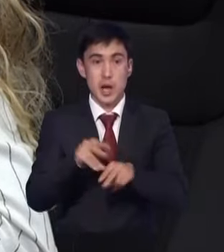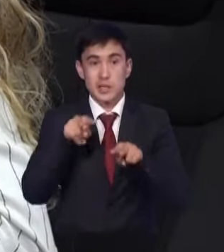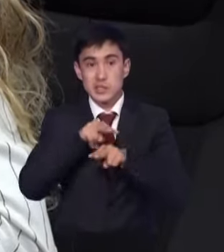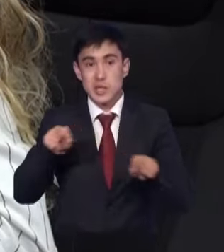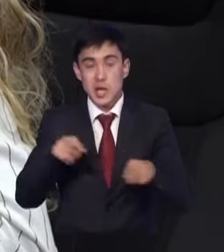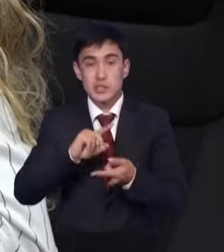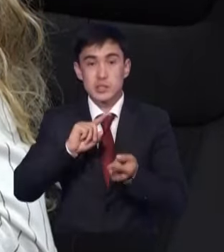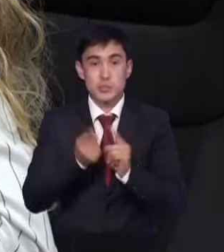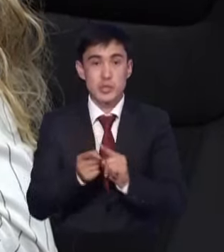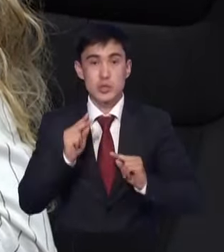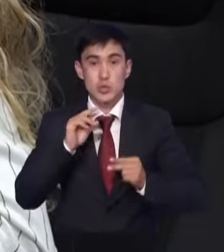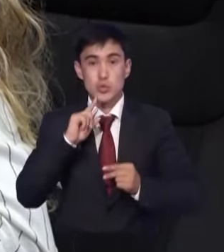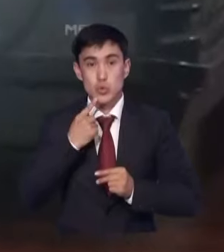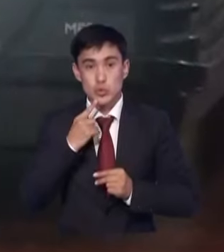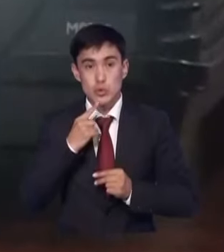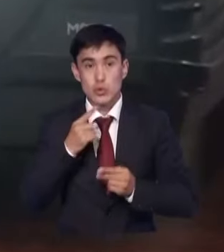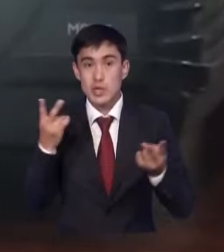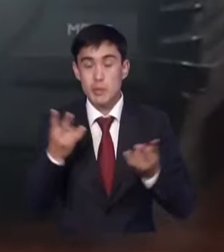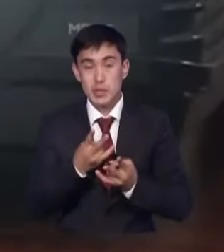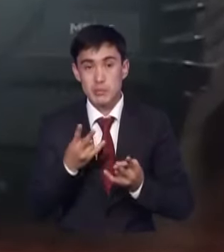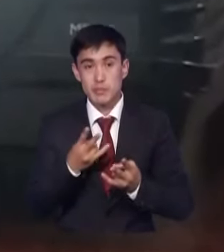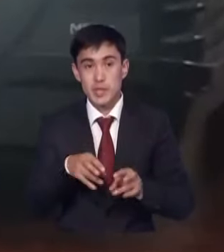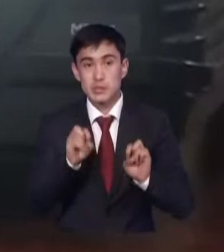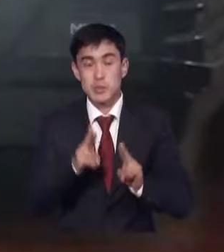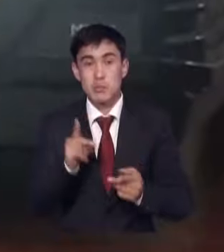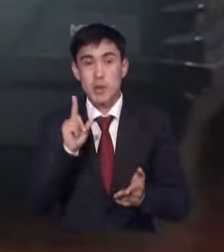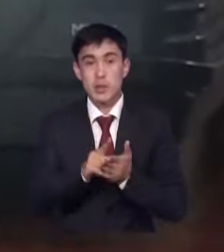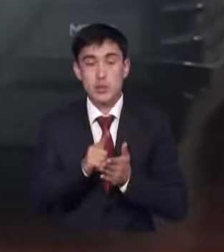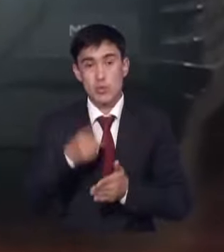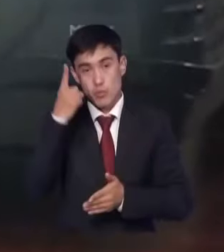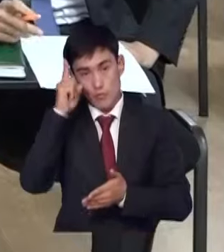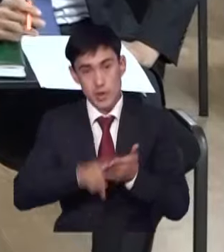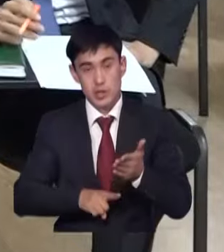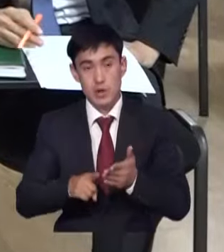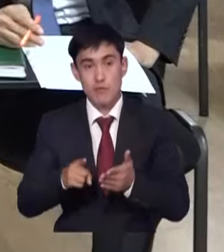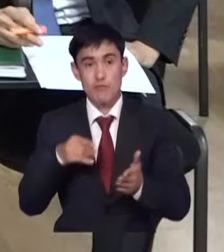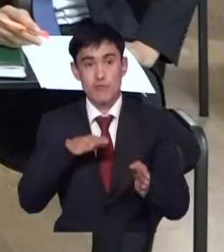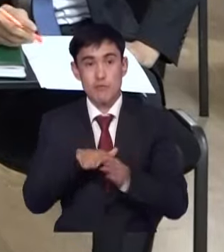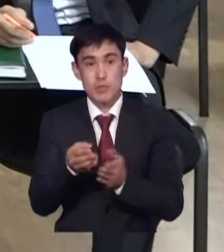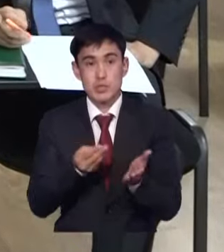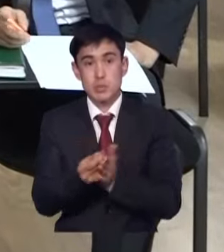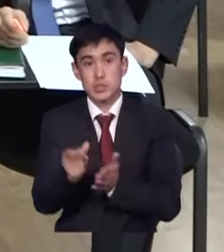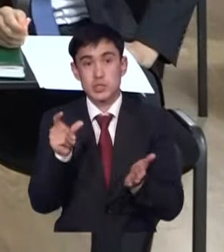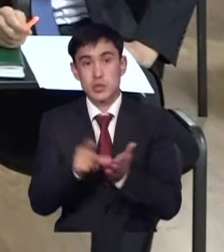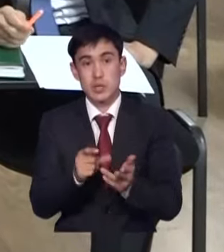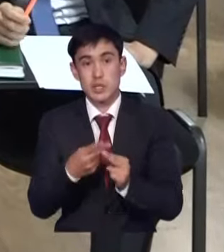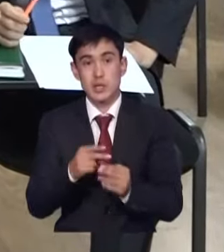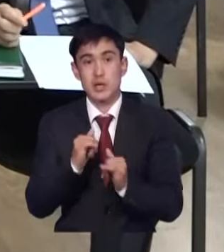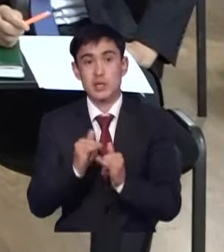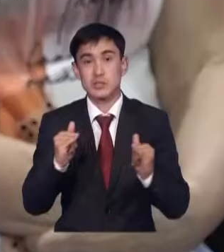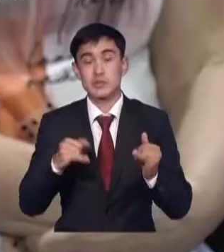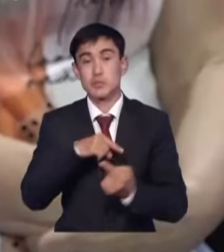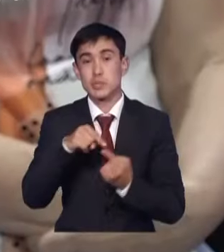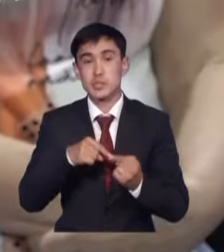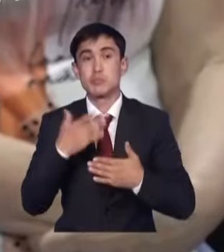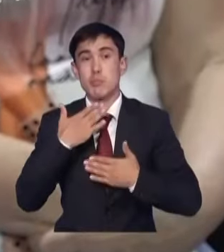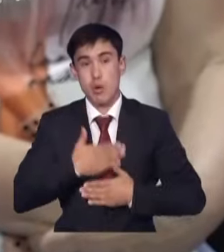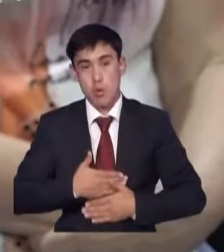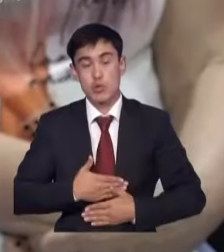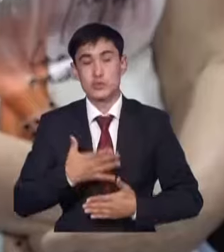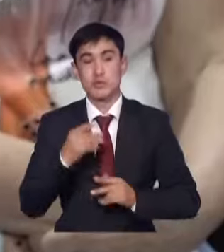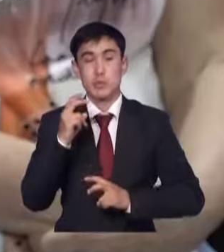Отслеживать изменения трудно, но необходимо. Эксперт по налогам уверена, вовремя заплаченные налоги – это развитый бизнес и